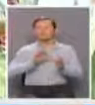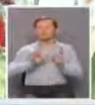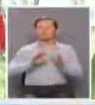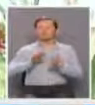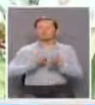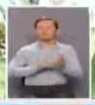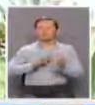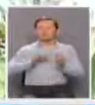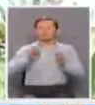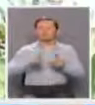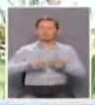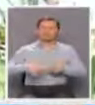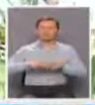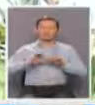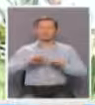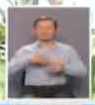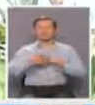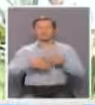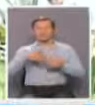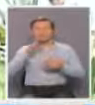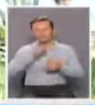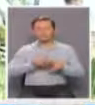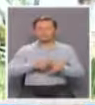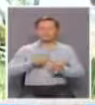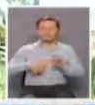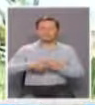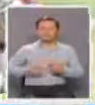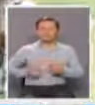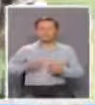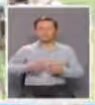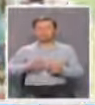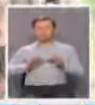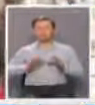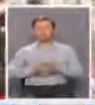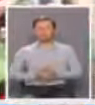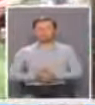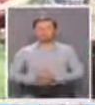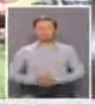болып отырған ардагердің ұрпағы болу біз үшін үлкен мақтаныш, дейді ұрпақтары.